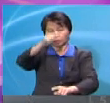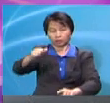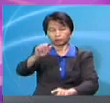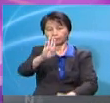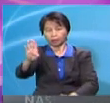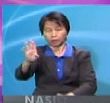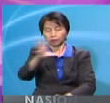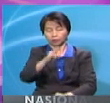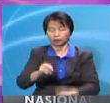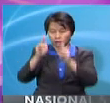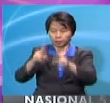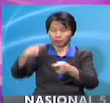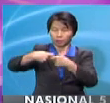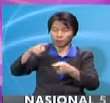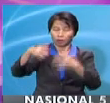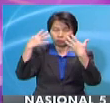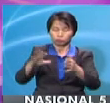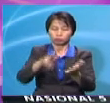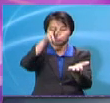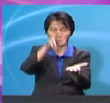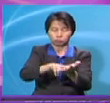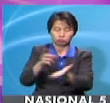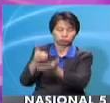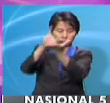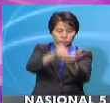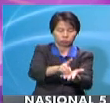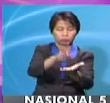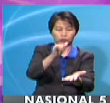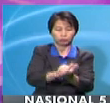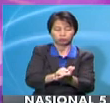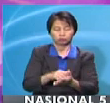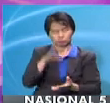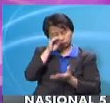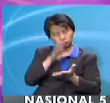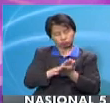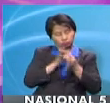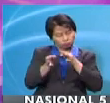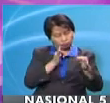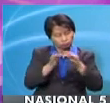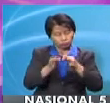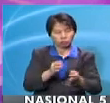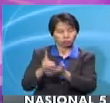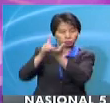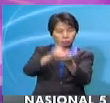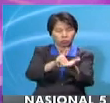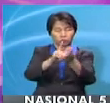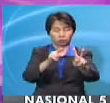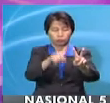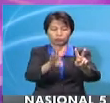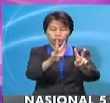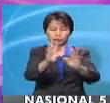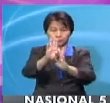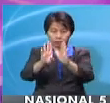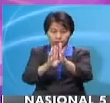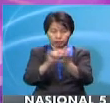Barat dan pihak berkaitan juga telah mengesahkan sumbangan Derma tersebut diperjelaskan sumbangan Derma 2.6